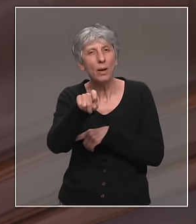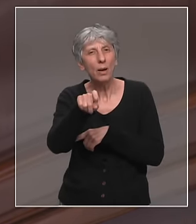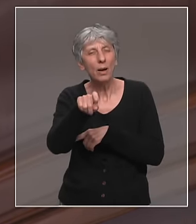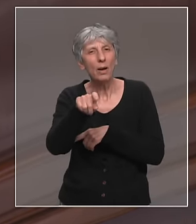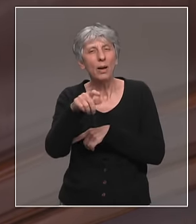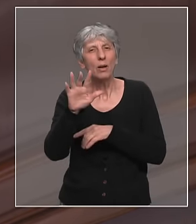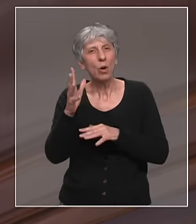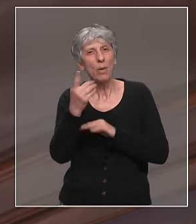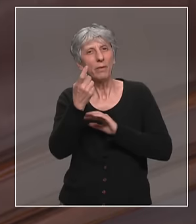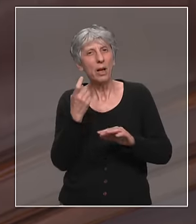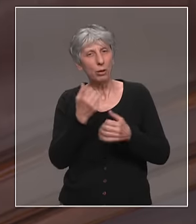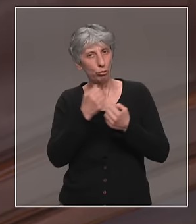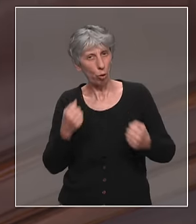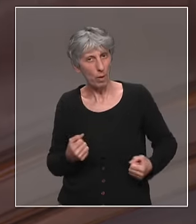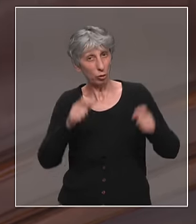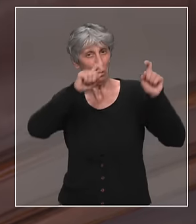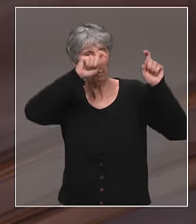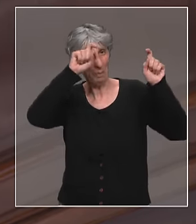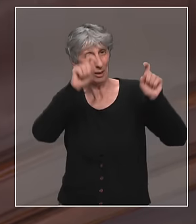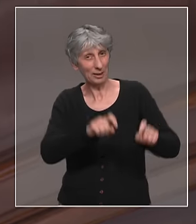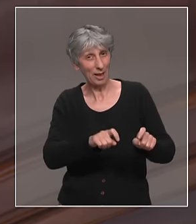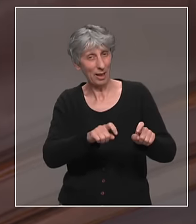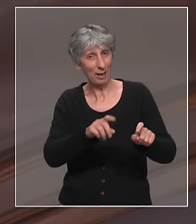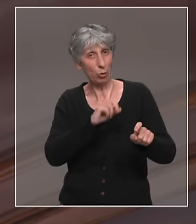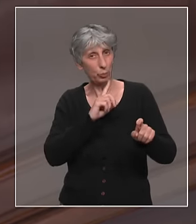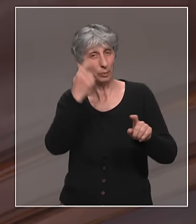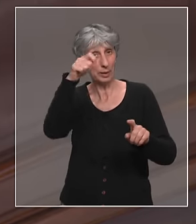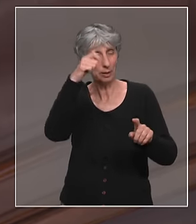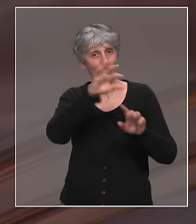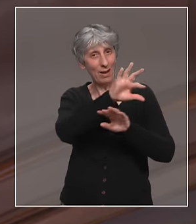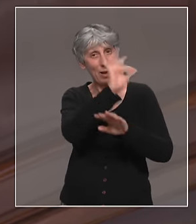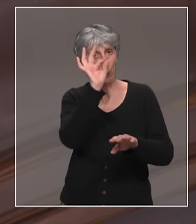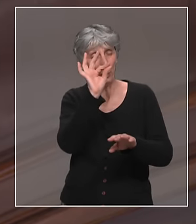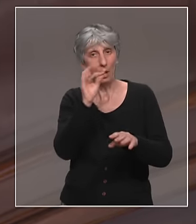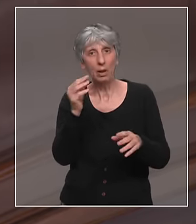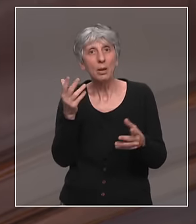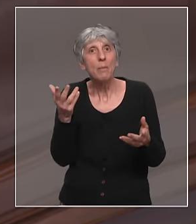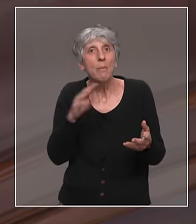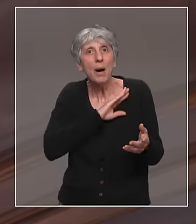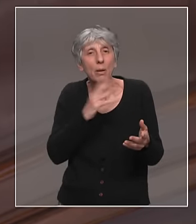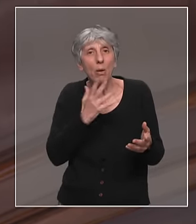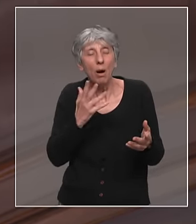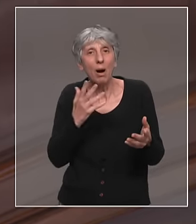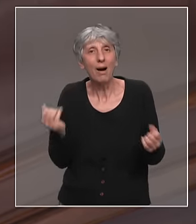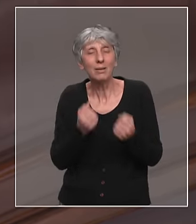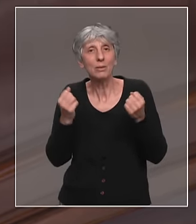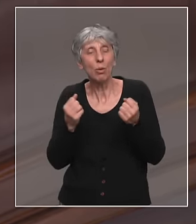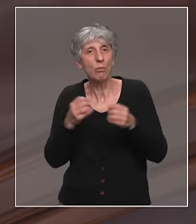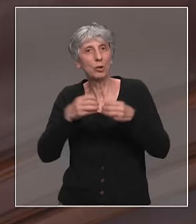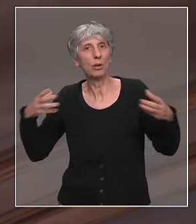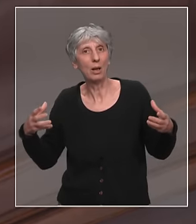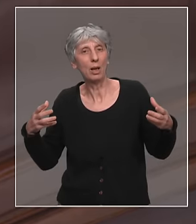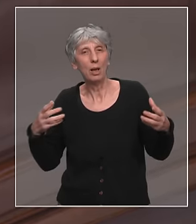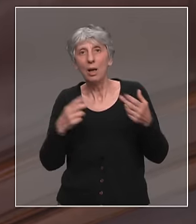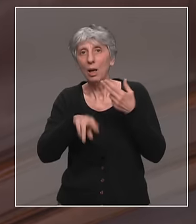qui explique que le chômage ait autant baissé depuis l'élection du président de la République, si ce n'est l'action de cette majorité? Vous n'avez pas répondu. C'est